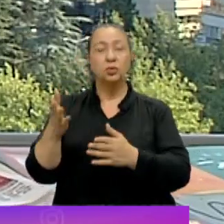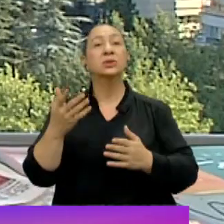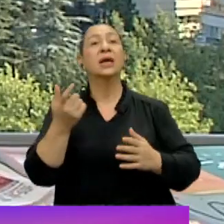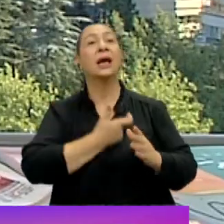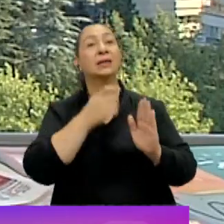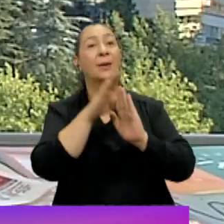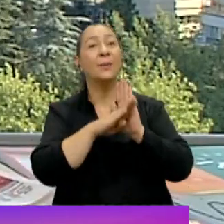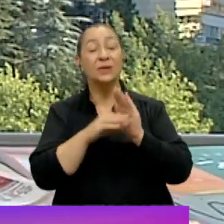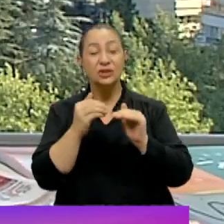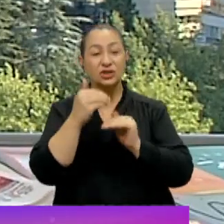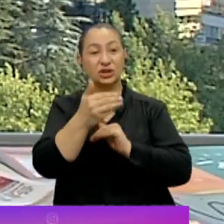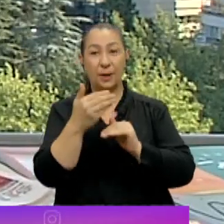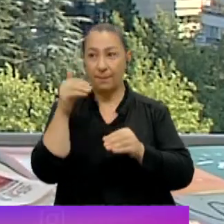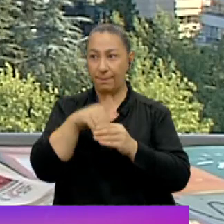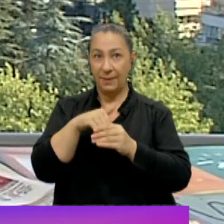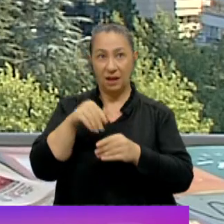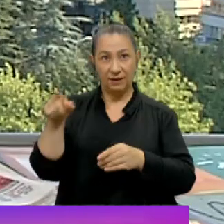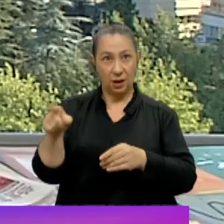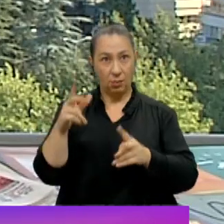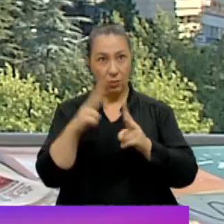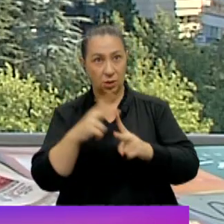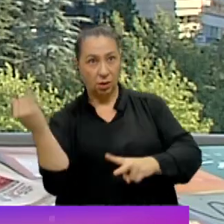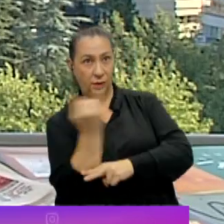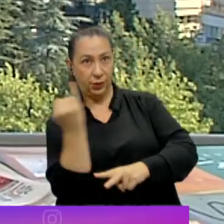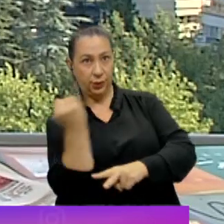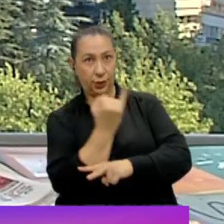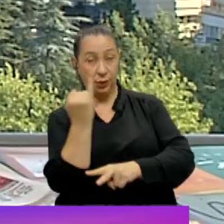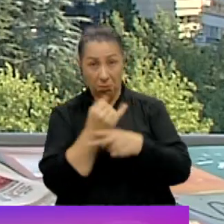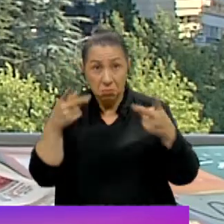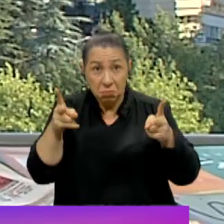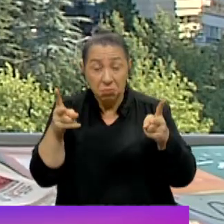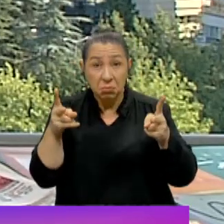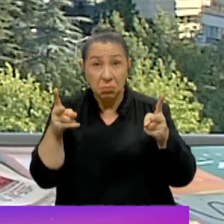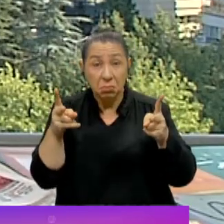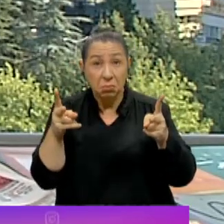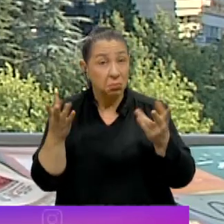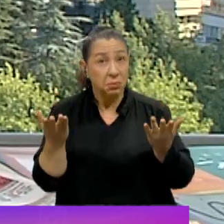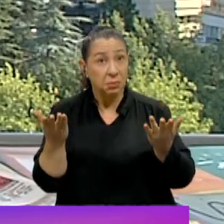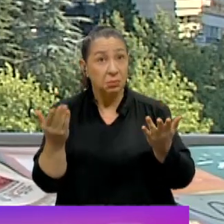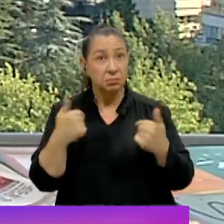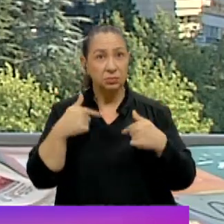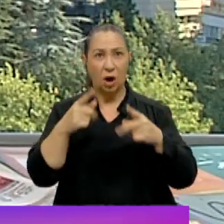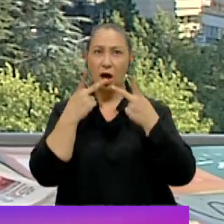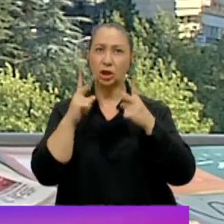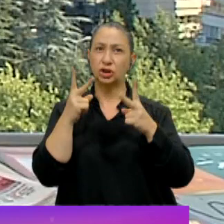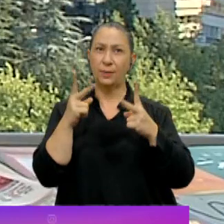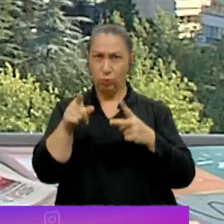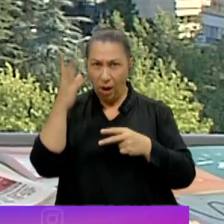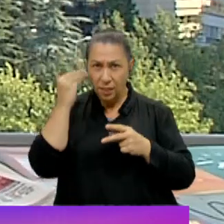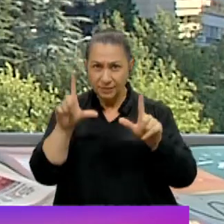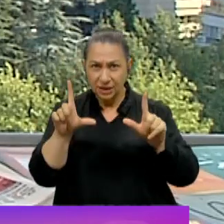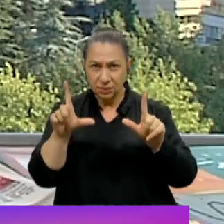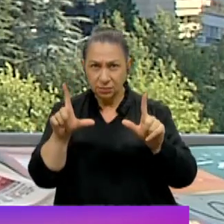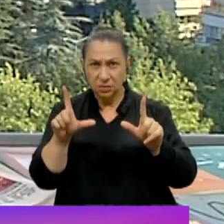Yasal mevzuatın dışına çıkılınca milletvekilleri polislere hakaret edebiliyorlar mı? Yani biz yine bu açıklamadan bunu mu